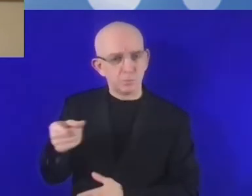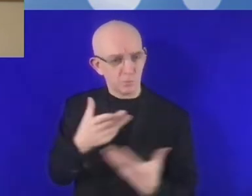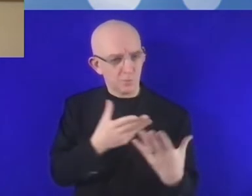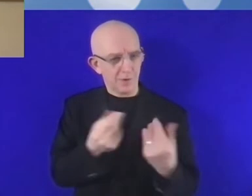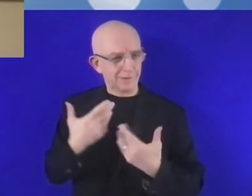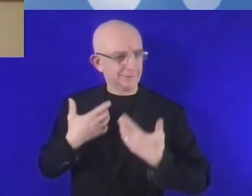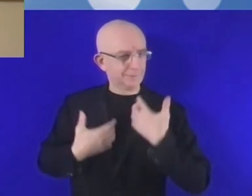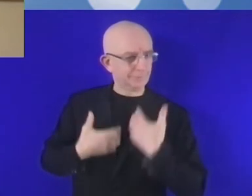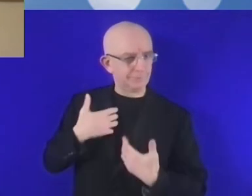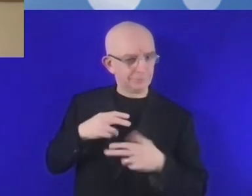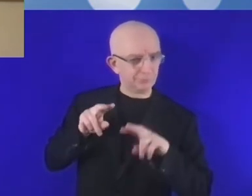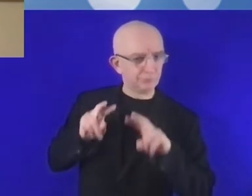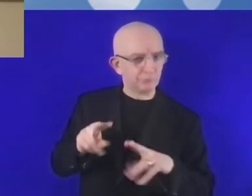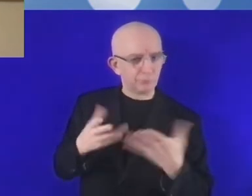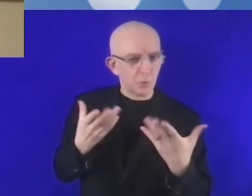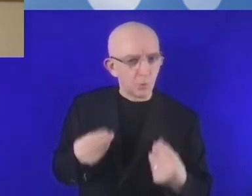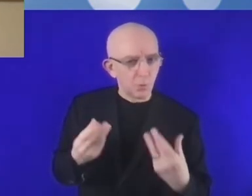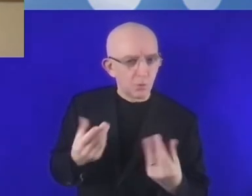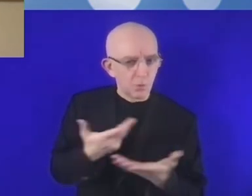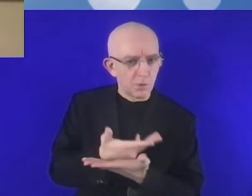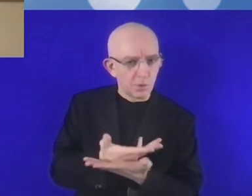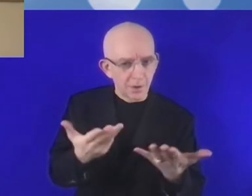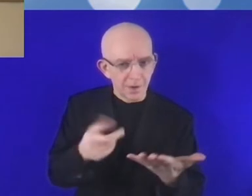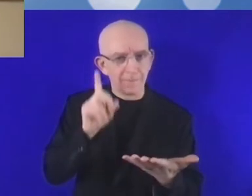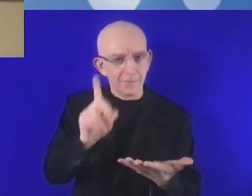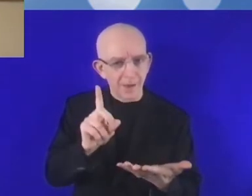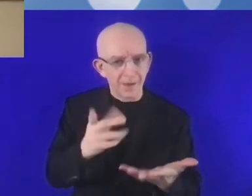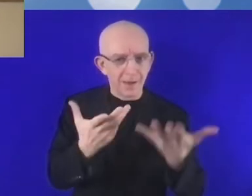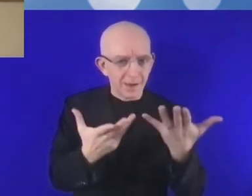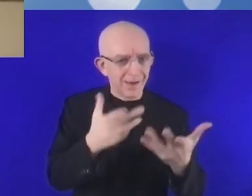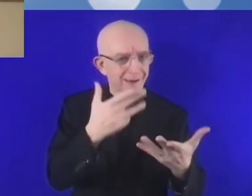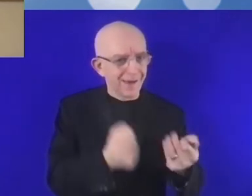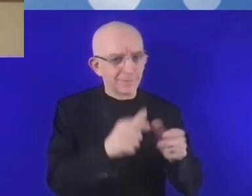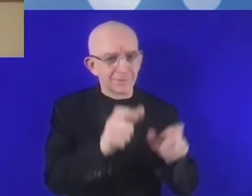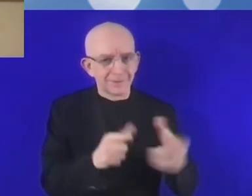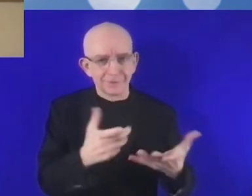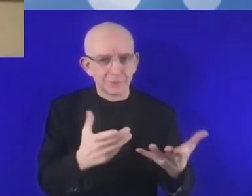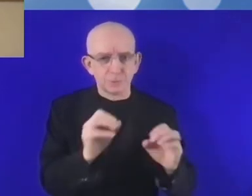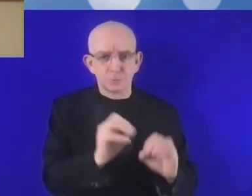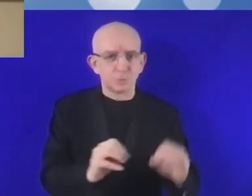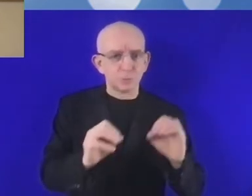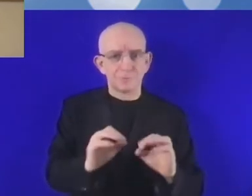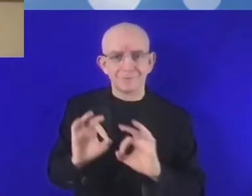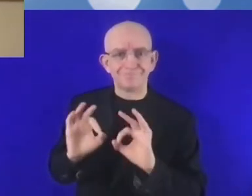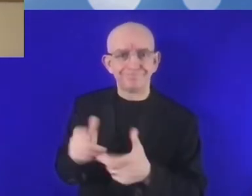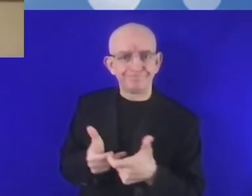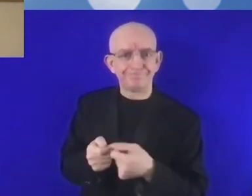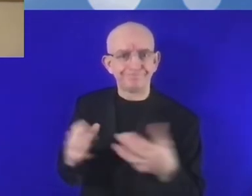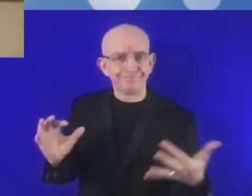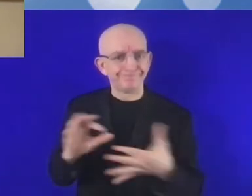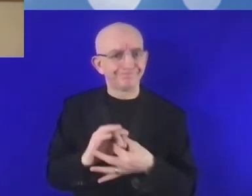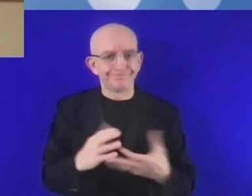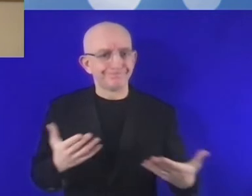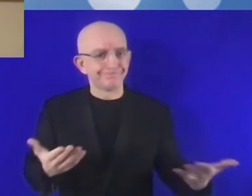هناك العديد من الأسواق التي لا يستطيع الجميع فيها الدخول إلى الإنترنت،